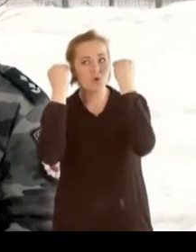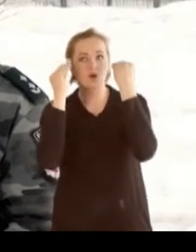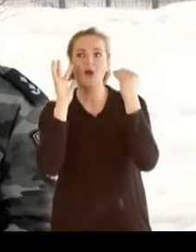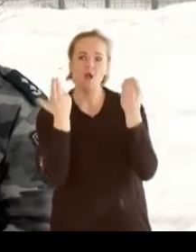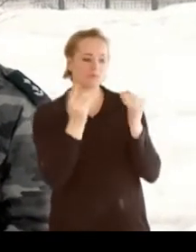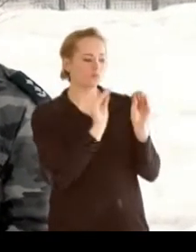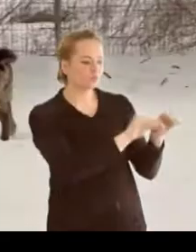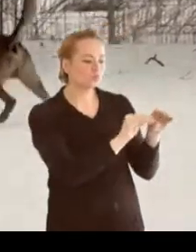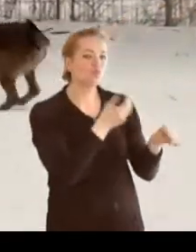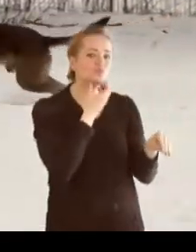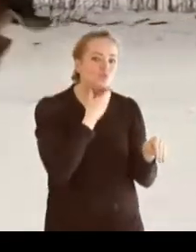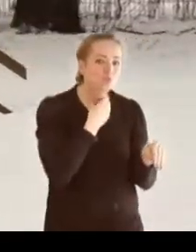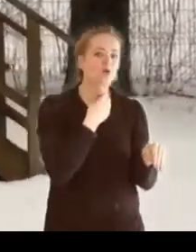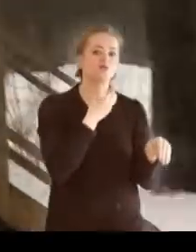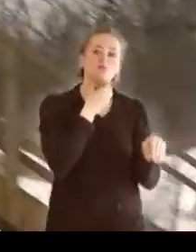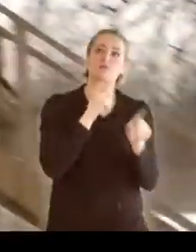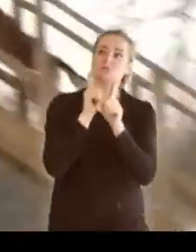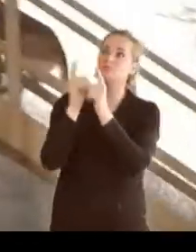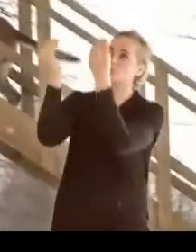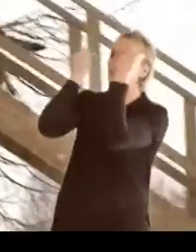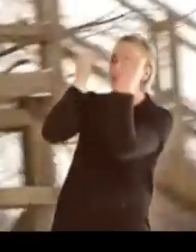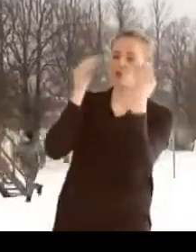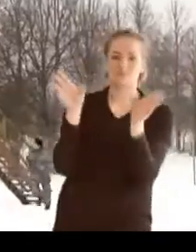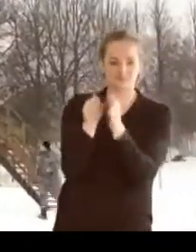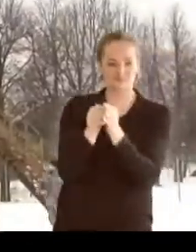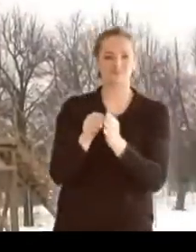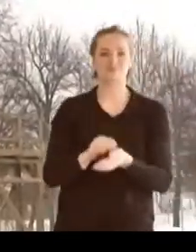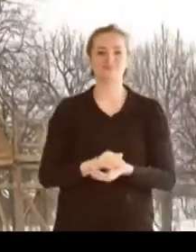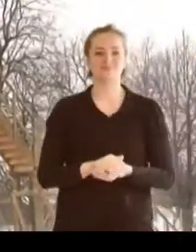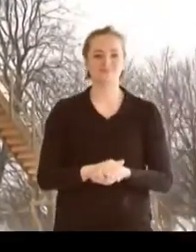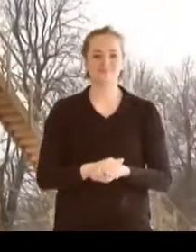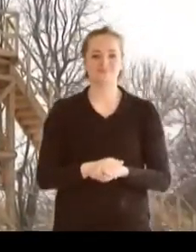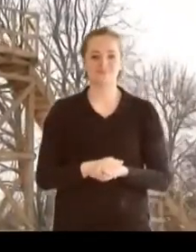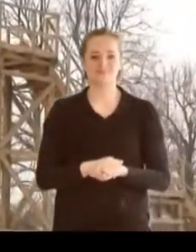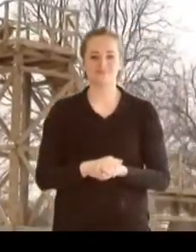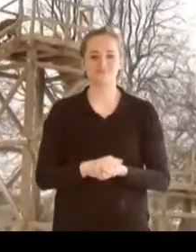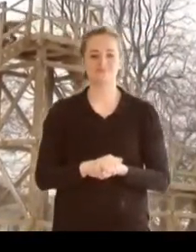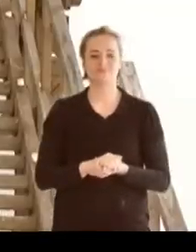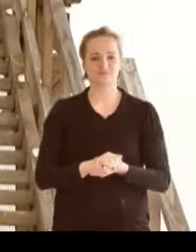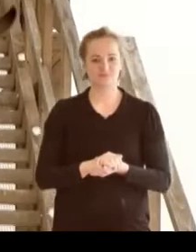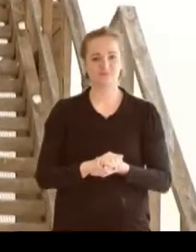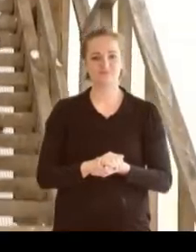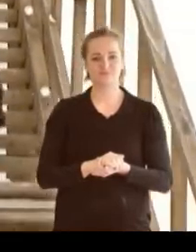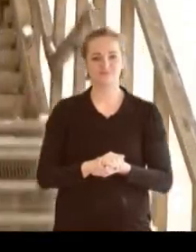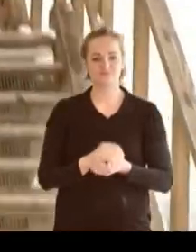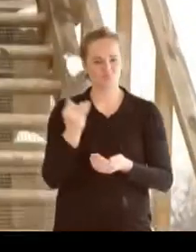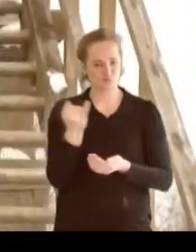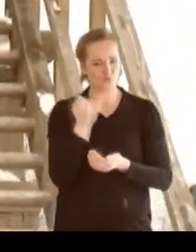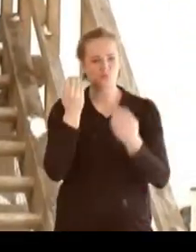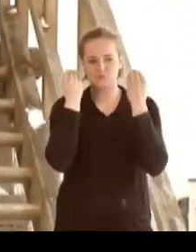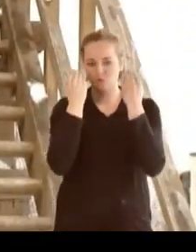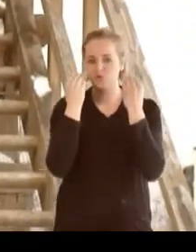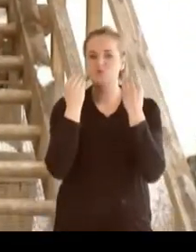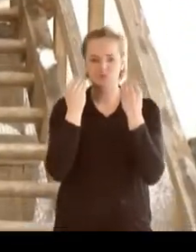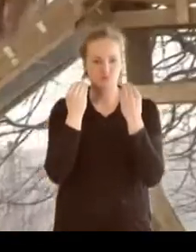paruošti iš šuns policijos tarnybinį šunį. Šitas darbas yra įdomus. Mūsų